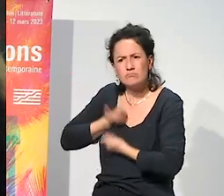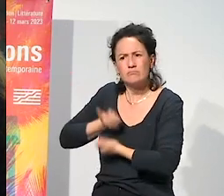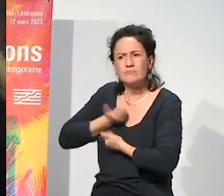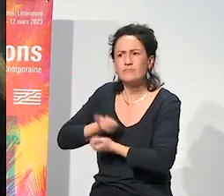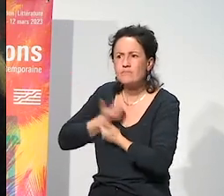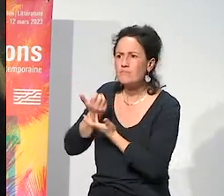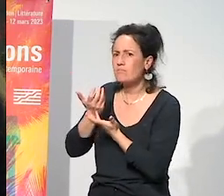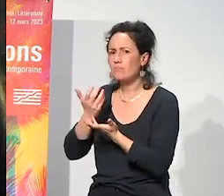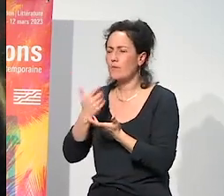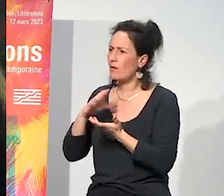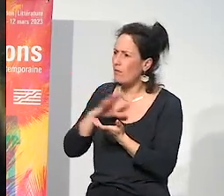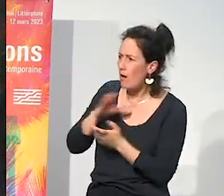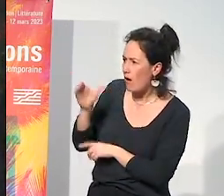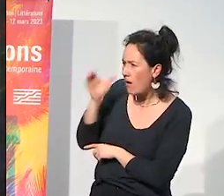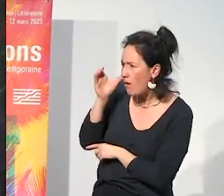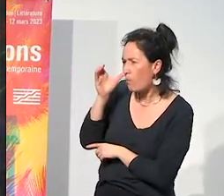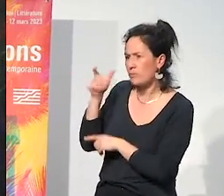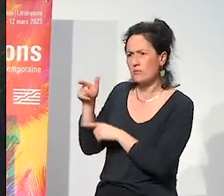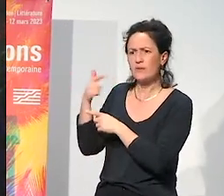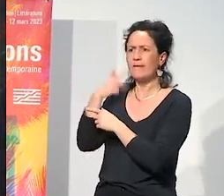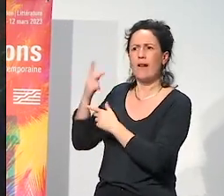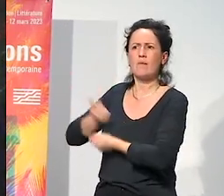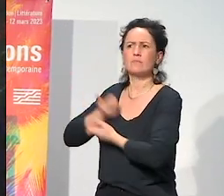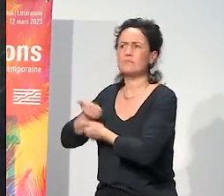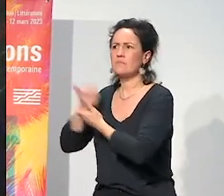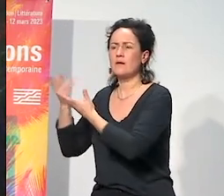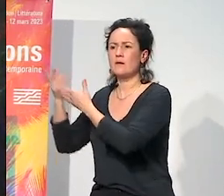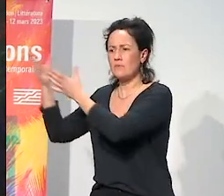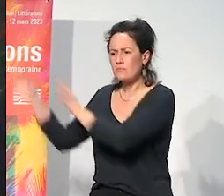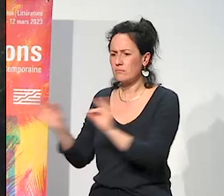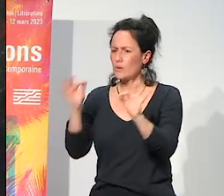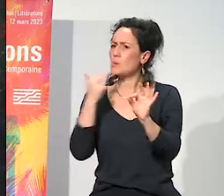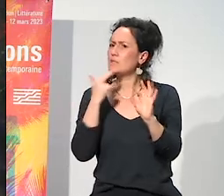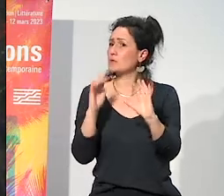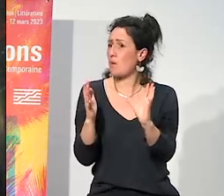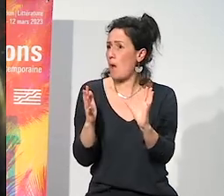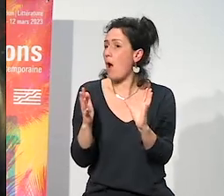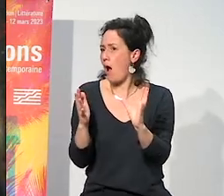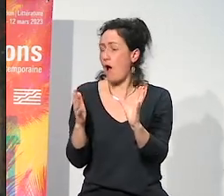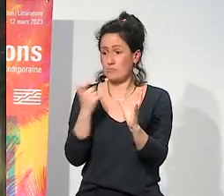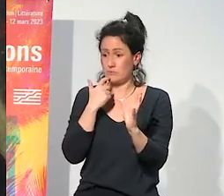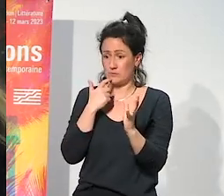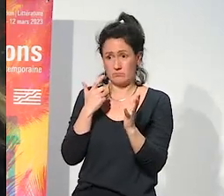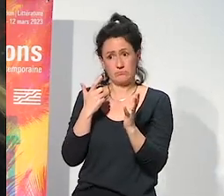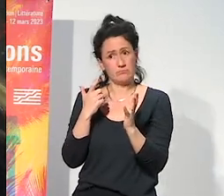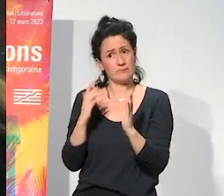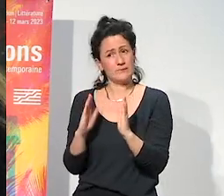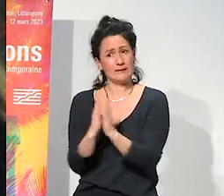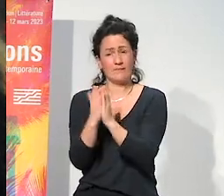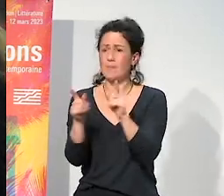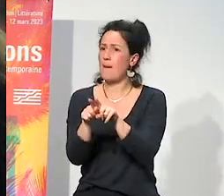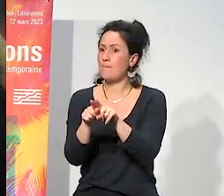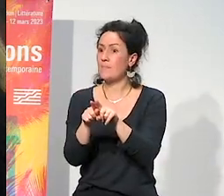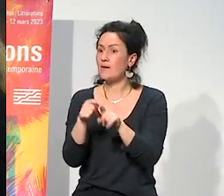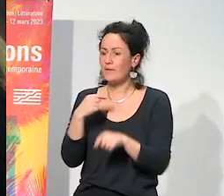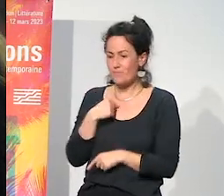est entendue, ce qu'on fait de sa parole, on aurait le même roman. C'est-à-dire que là, ce sont des cas. Ce